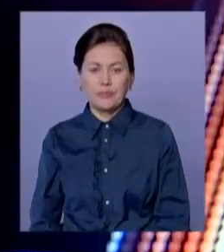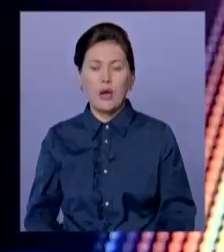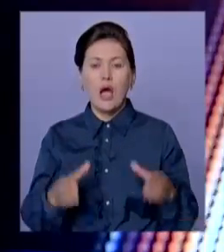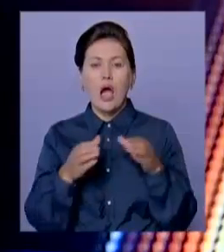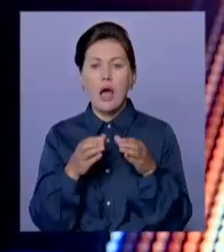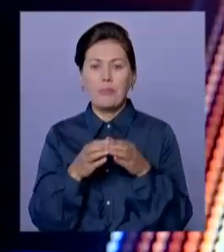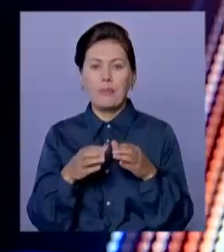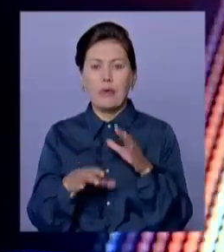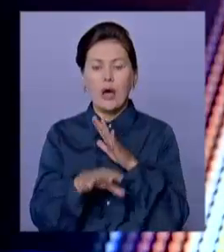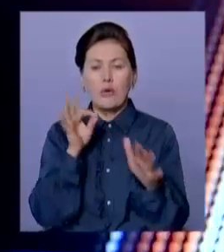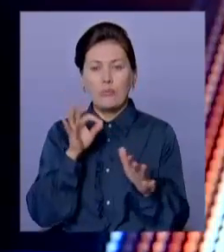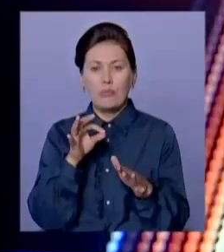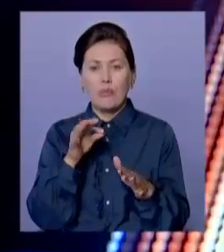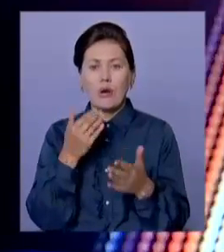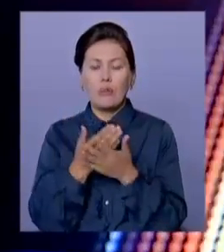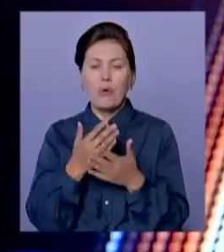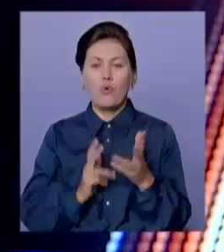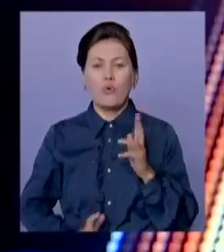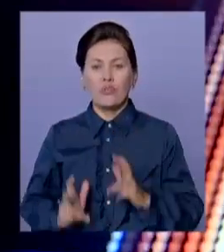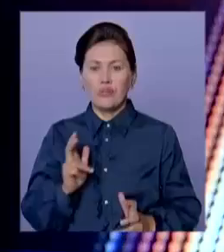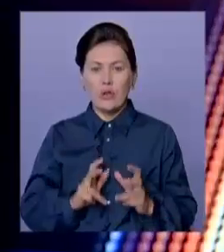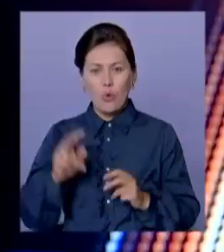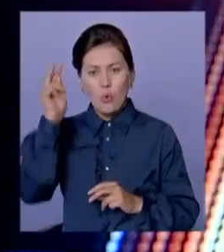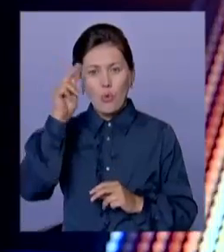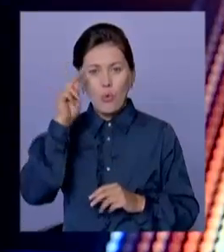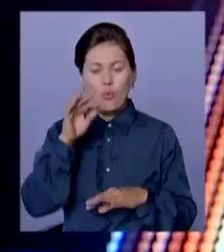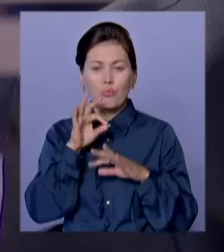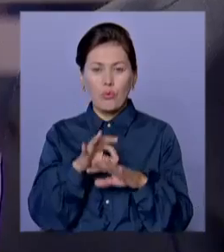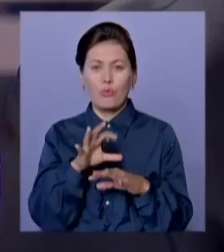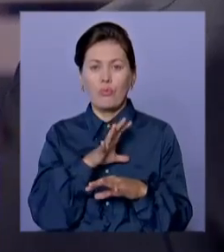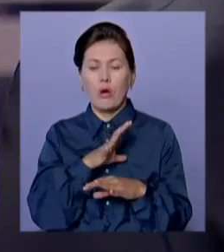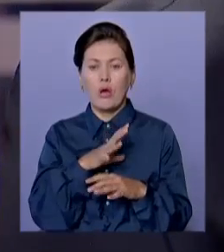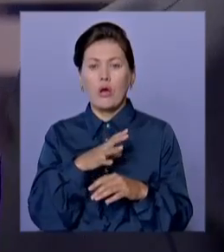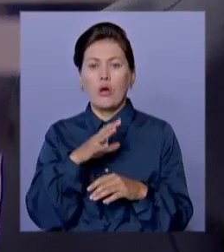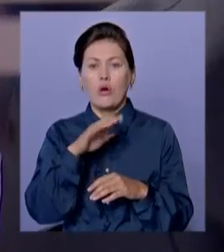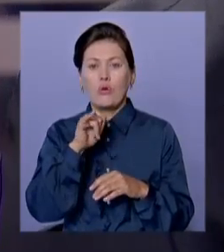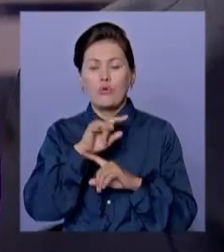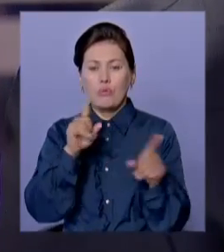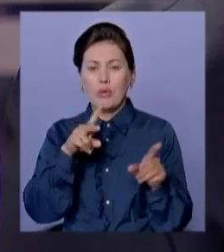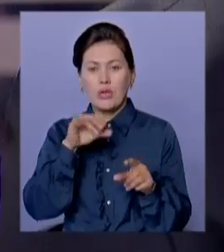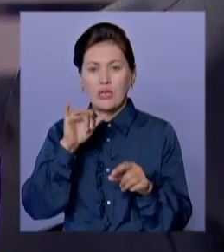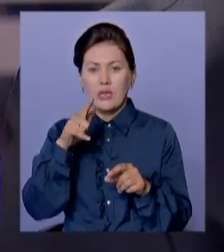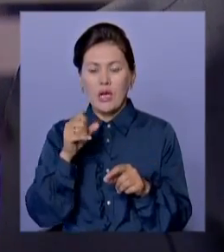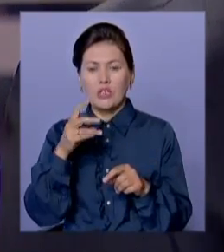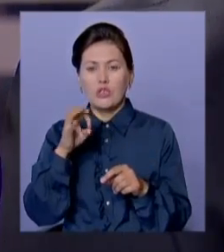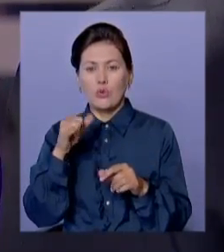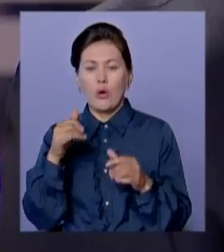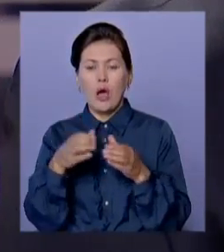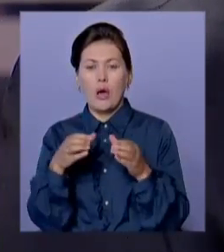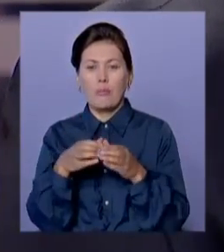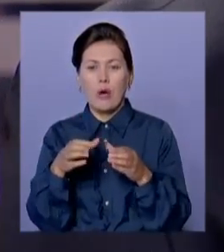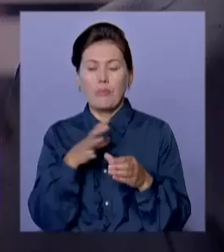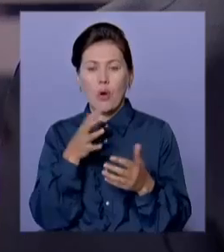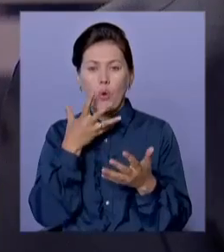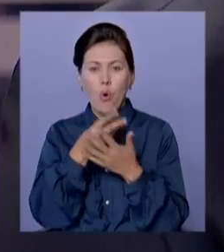Командаға таңдалып алғанда біз университет оқу жүрген болатынбыз. Оның алдында Суперлига командасында, Жетісу командасында